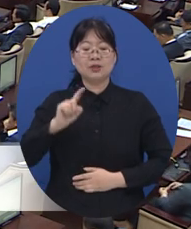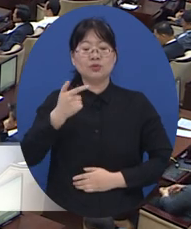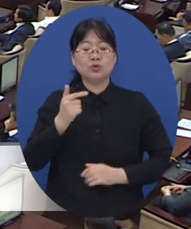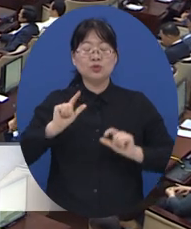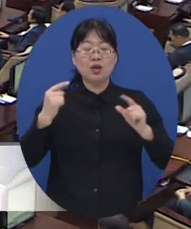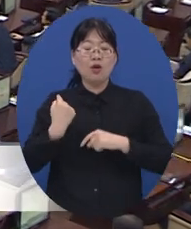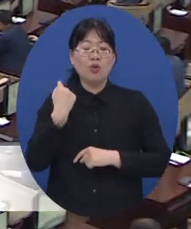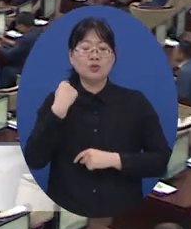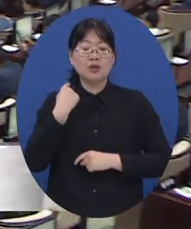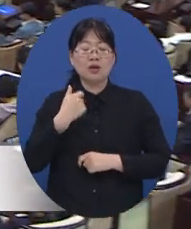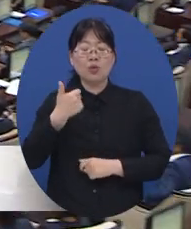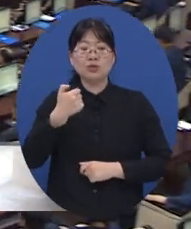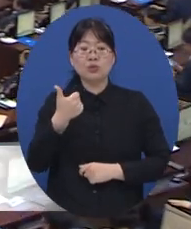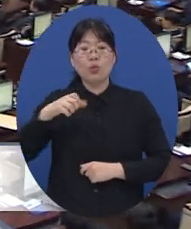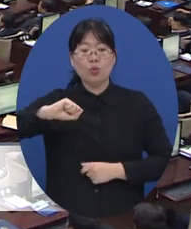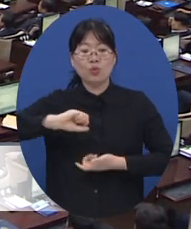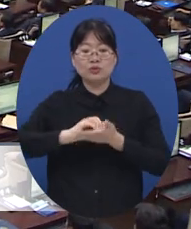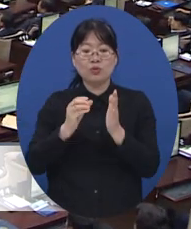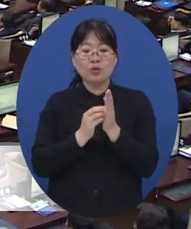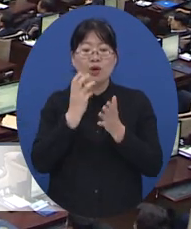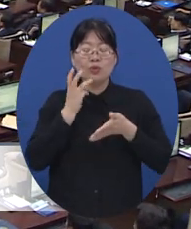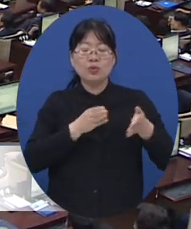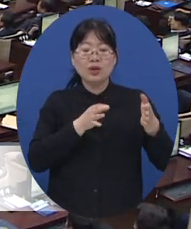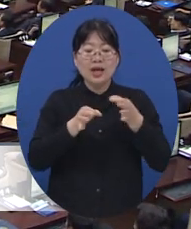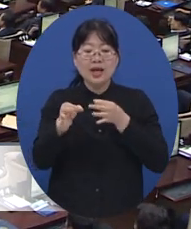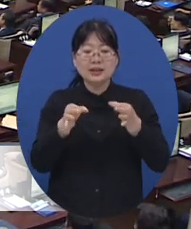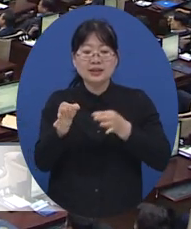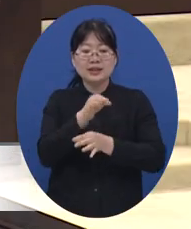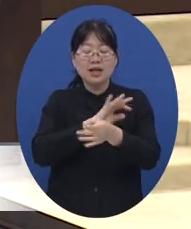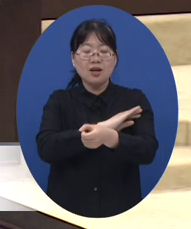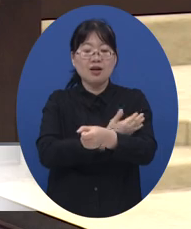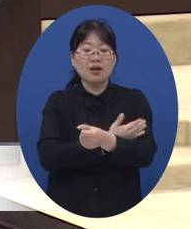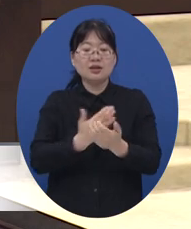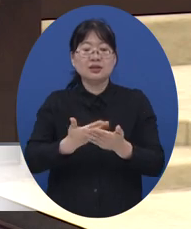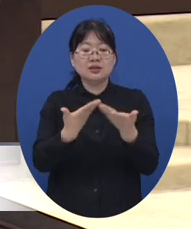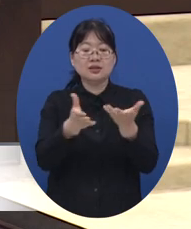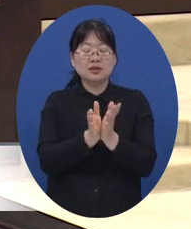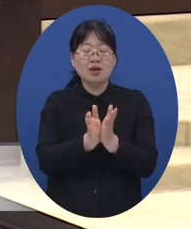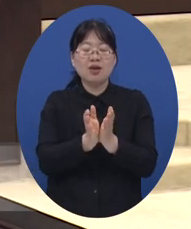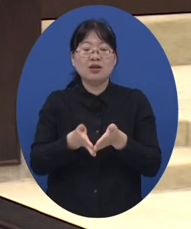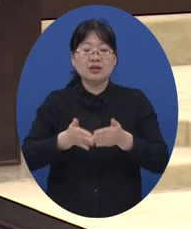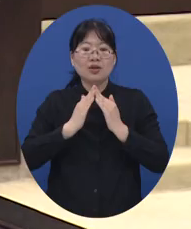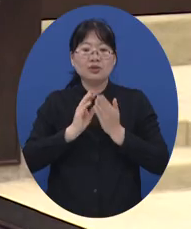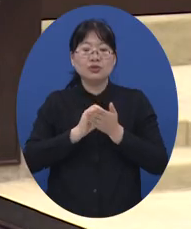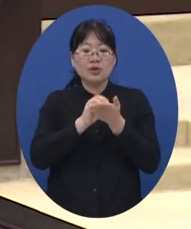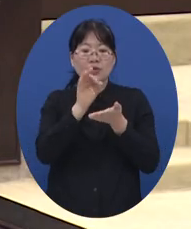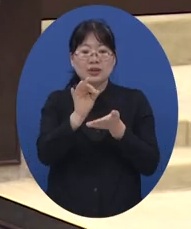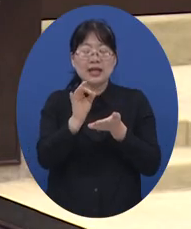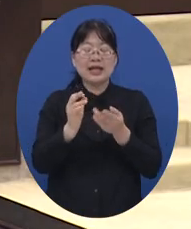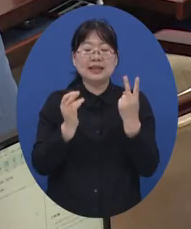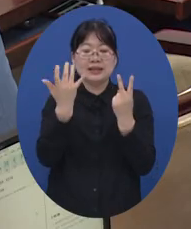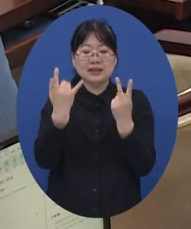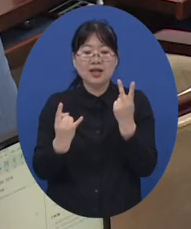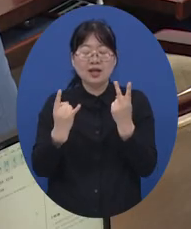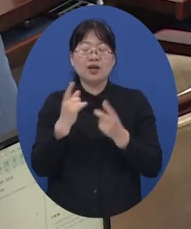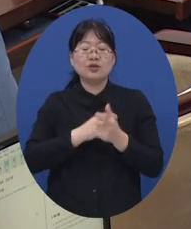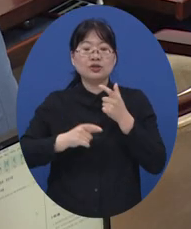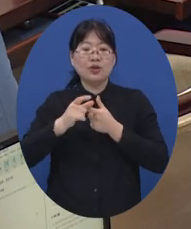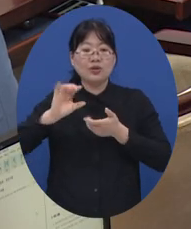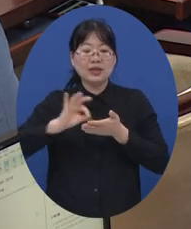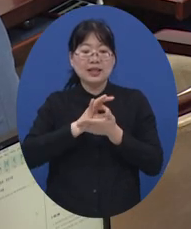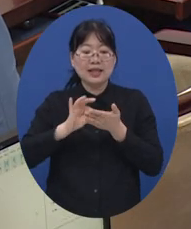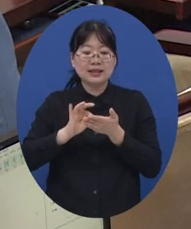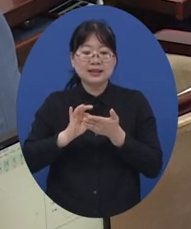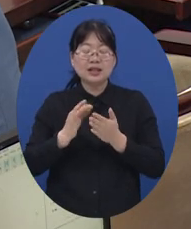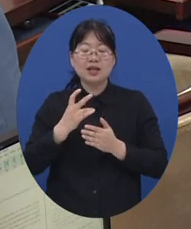16일 어제 약 55억 원 규모의 경기도 시장상권진흥원 설립 출연금 제2회 추경 예산안이 경기도의회